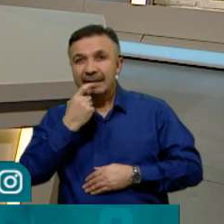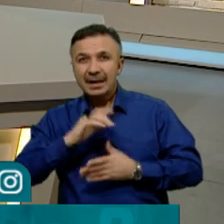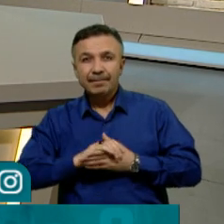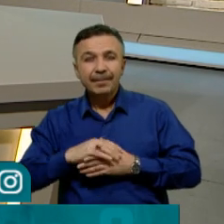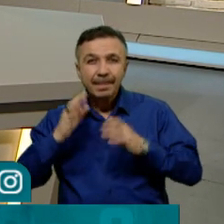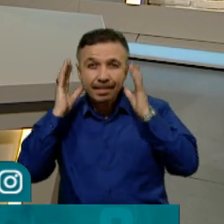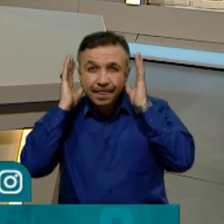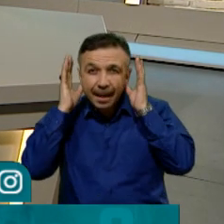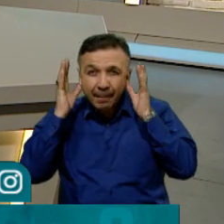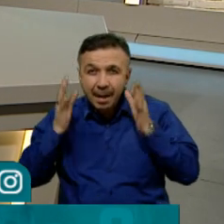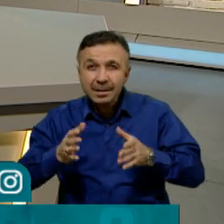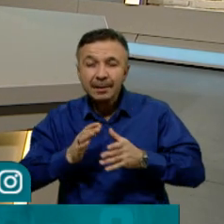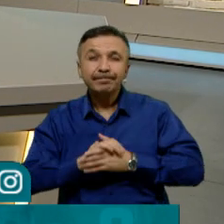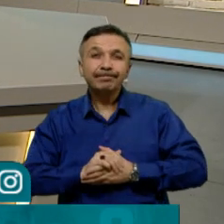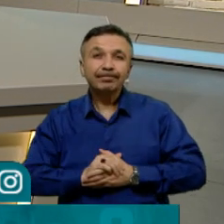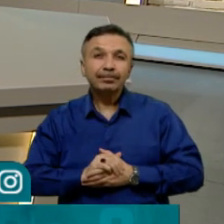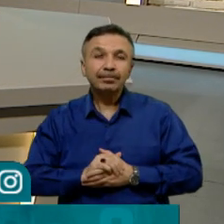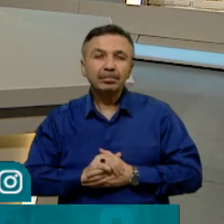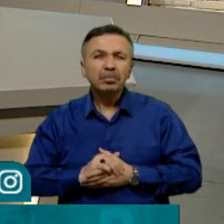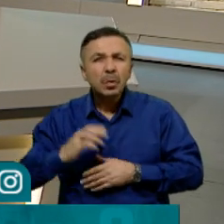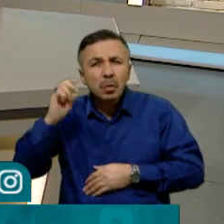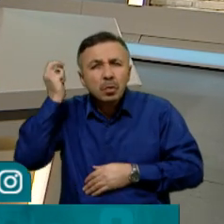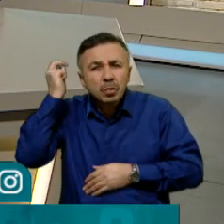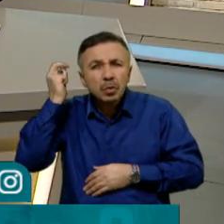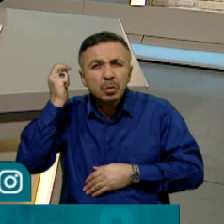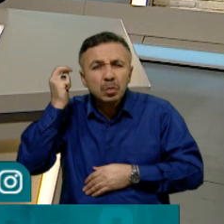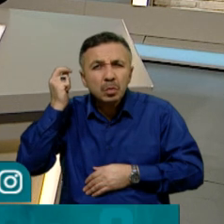namazda da unutuyorum